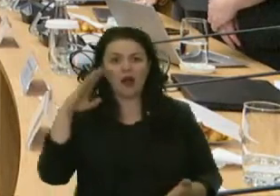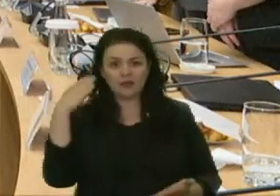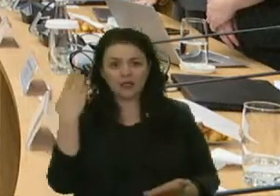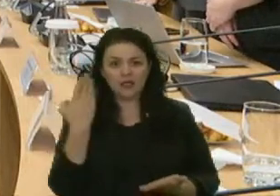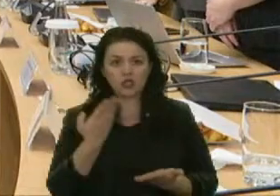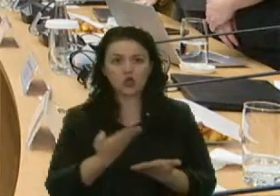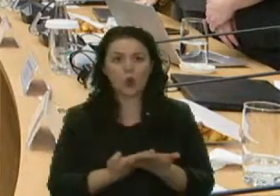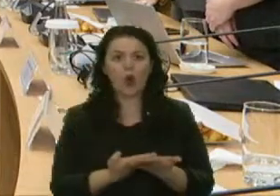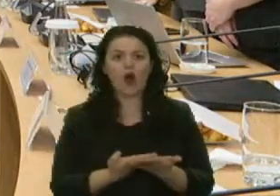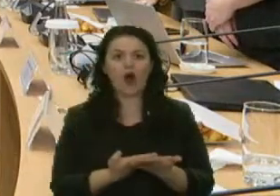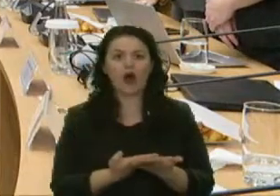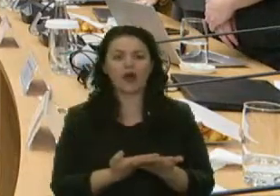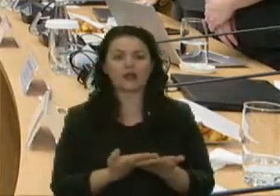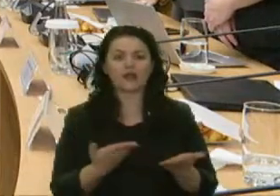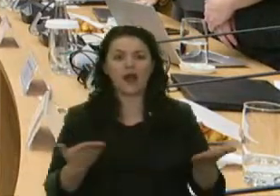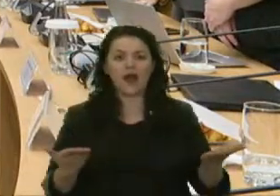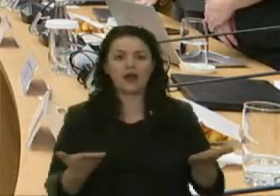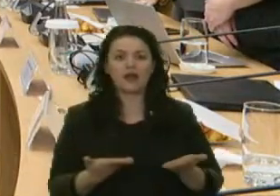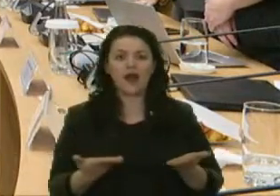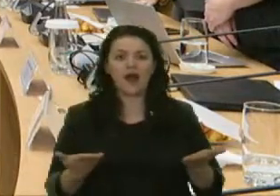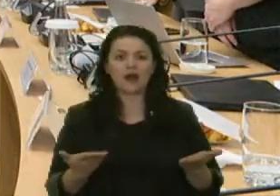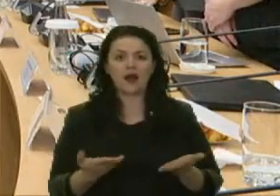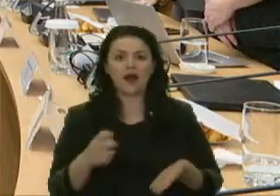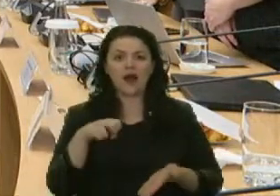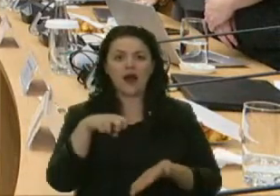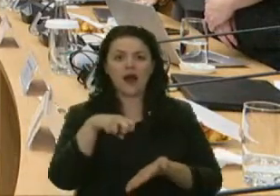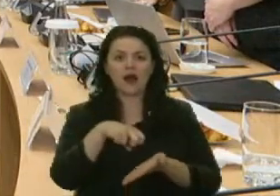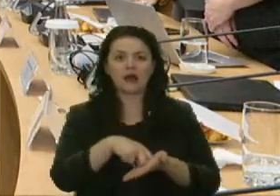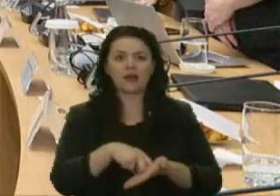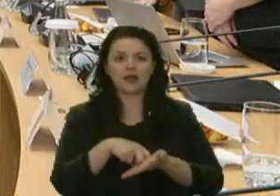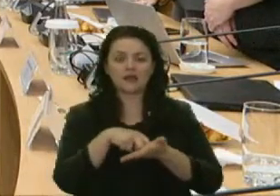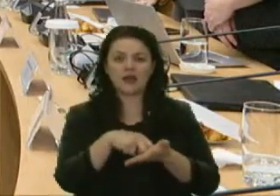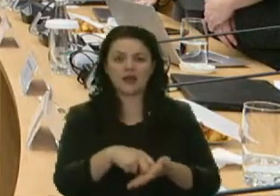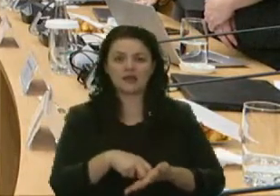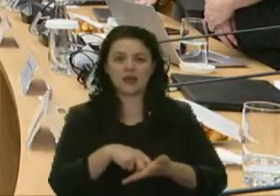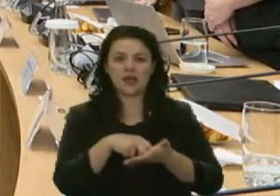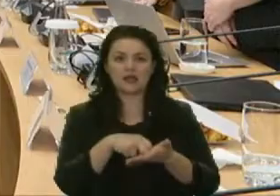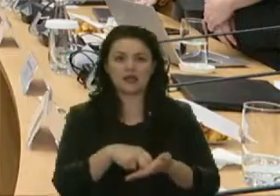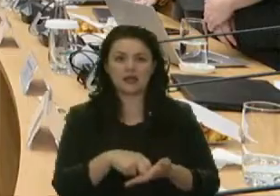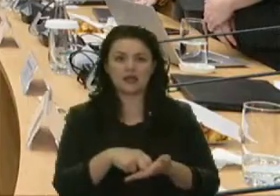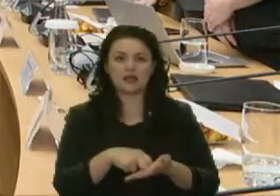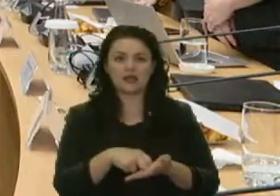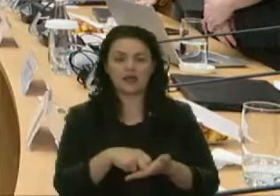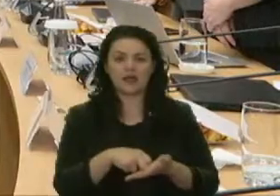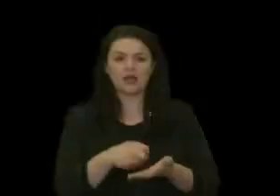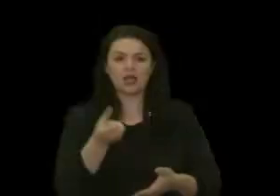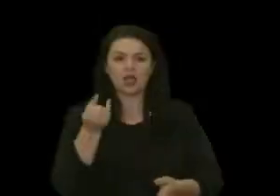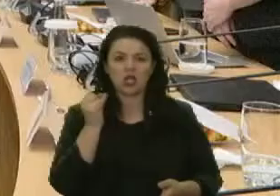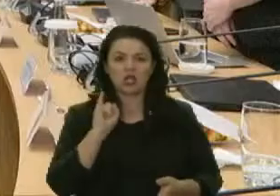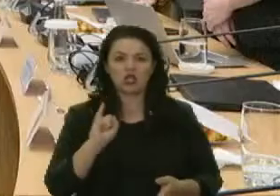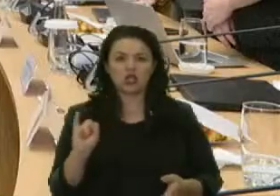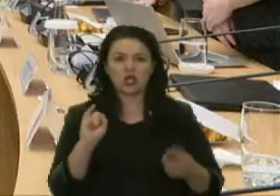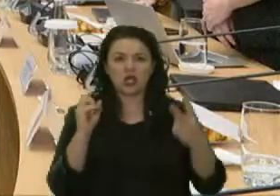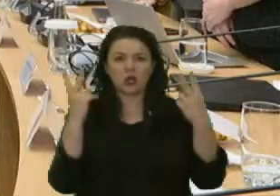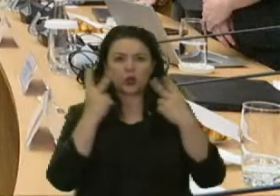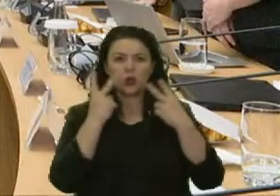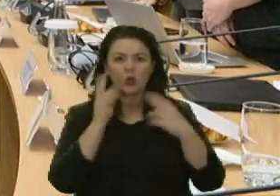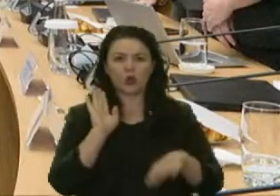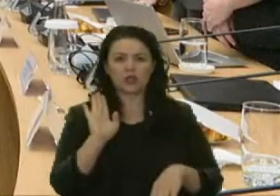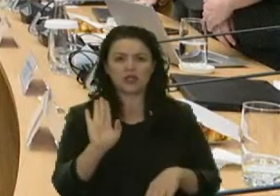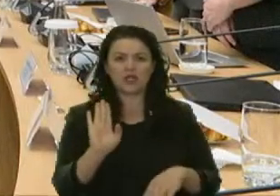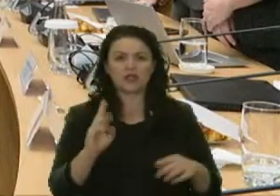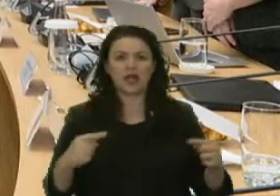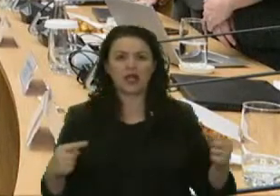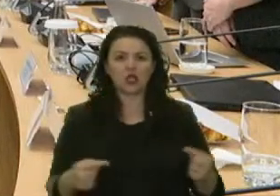fă soartă la care să se închine și